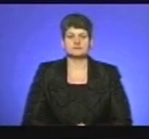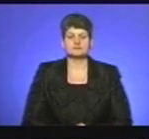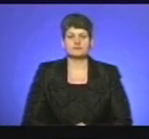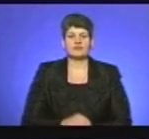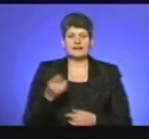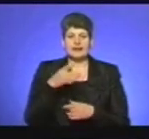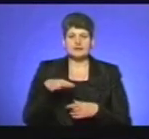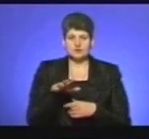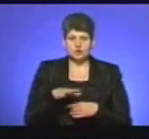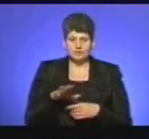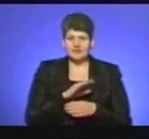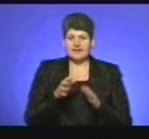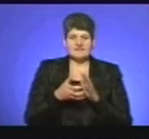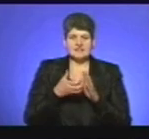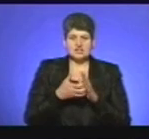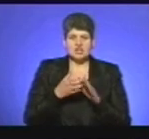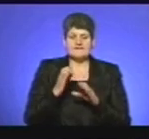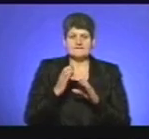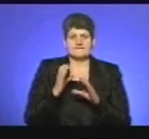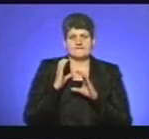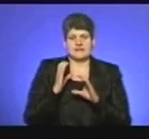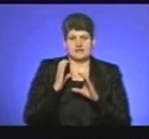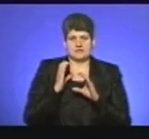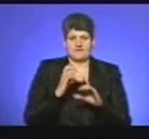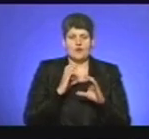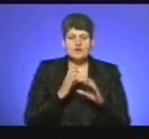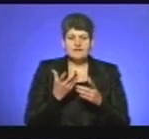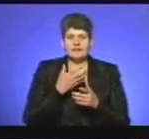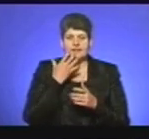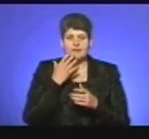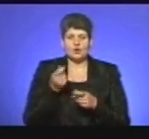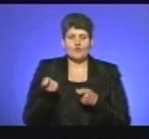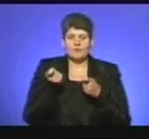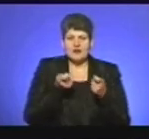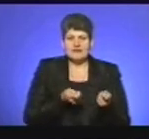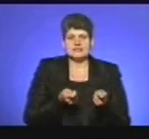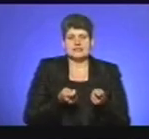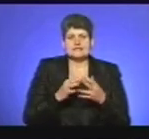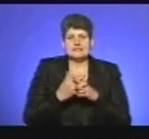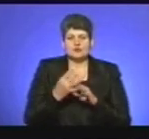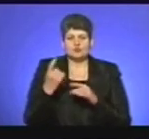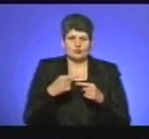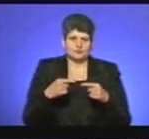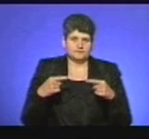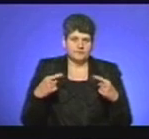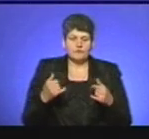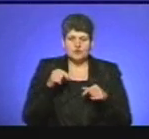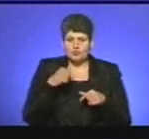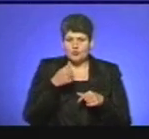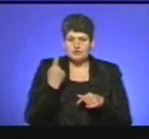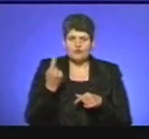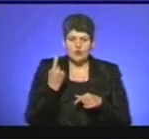На Тернопільщині не вистачає вантажних вагонів і тепловозів, щоб перевезти сільськогосподарську та добувну продукцію. Цього року в